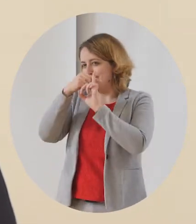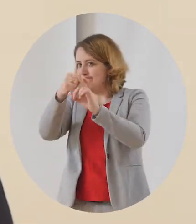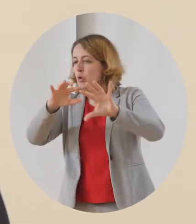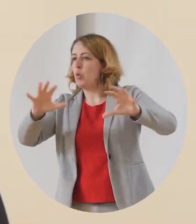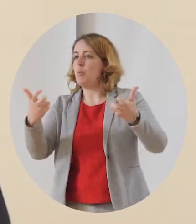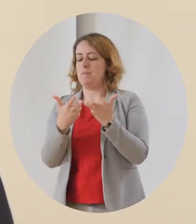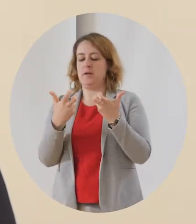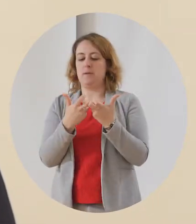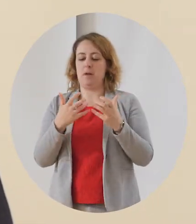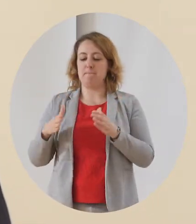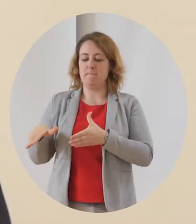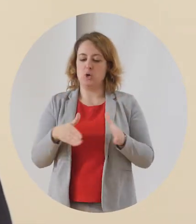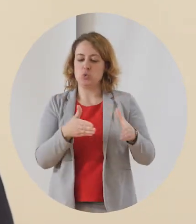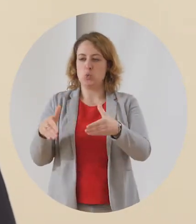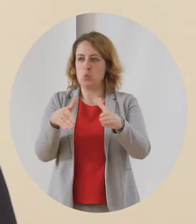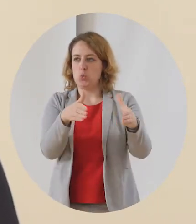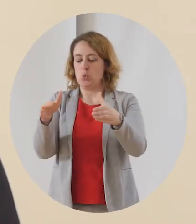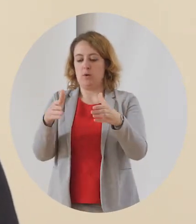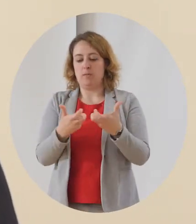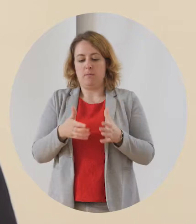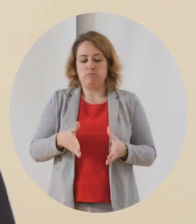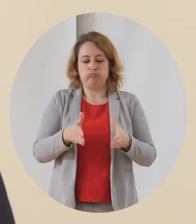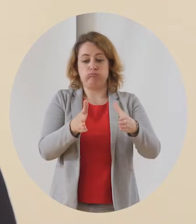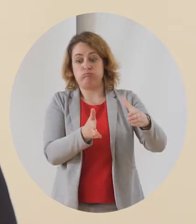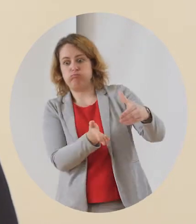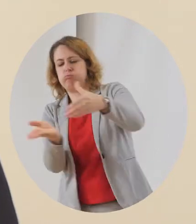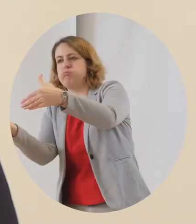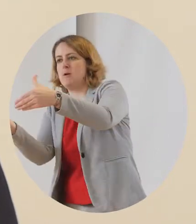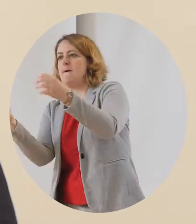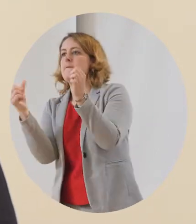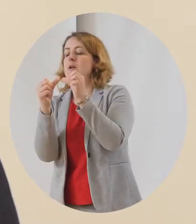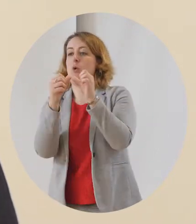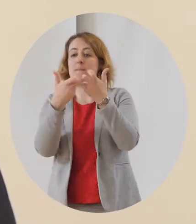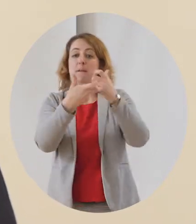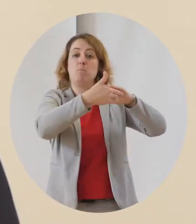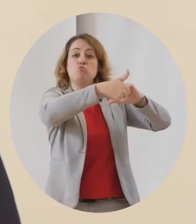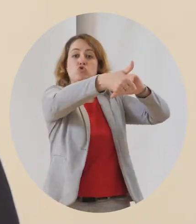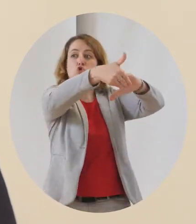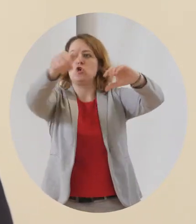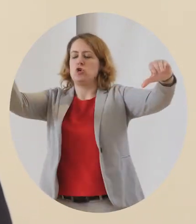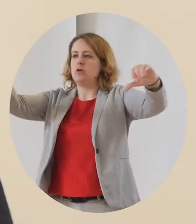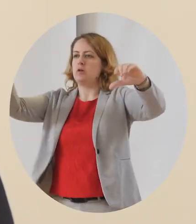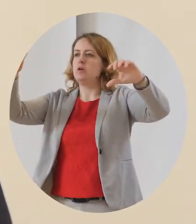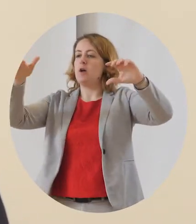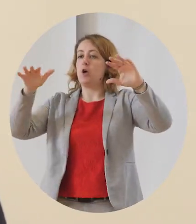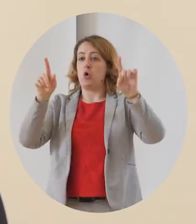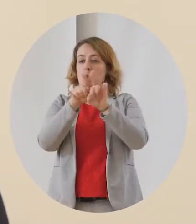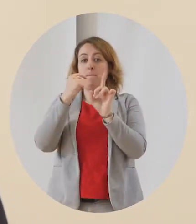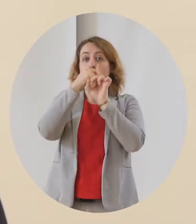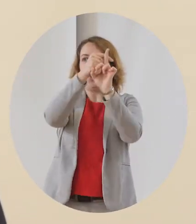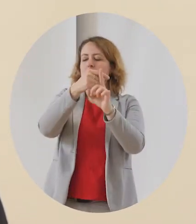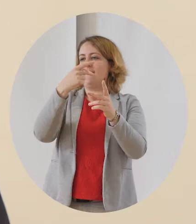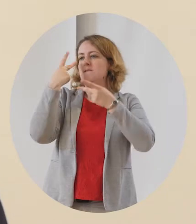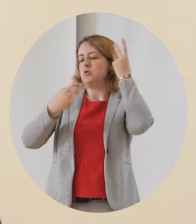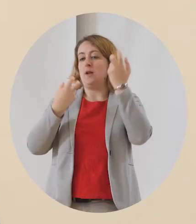lors d'un parcours par exemple, où un parcours change de direction, fixer au mur des repères au niveau visuel. Alors moi par exemple j'ai des yeux